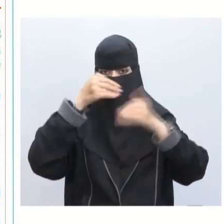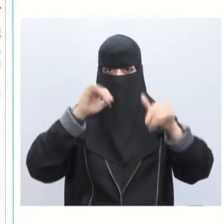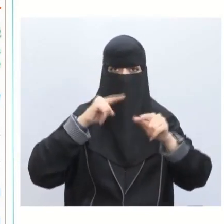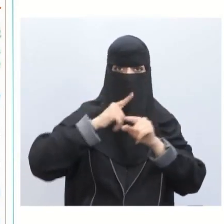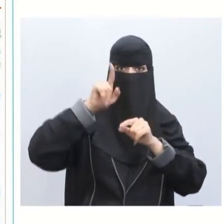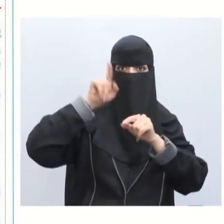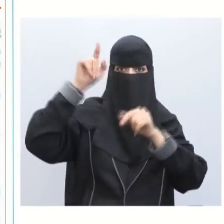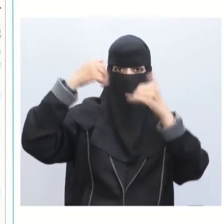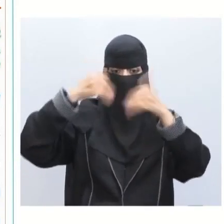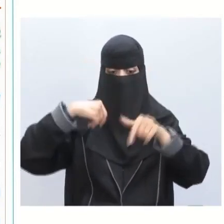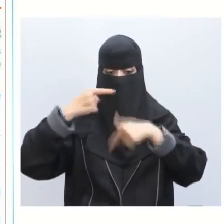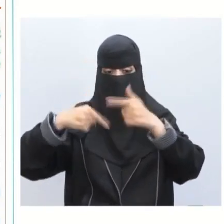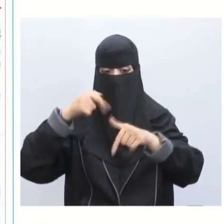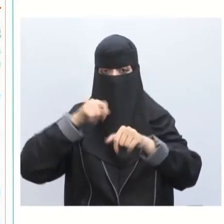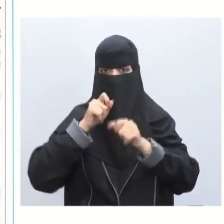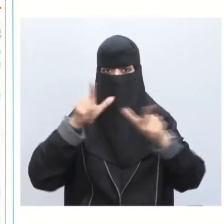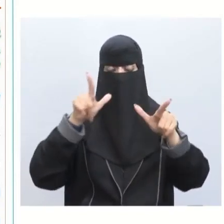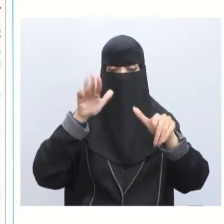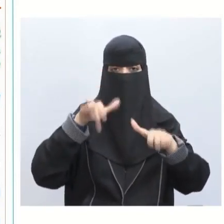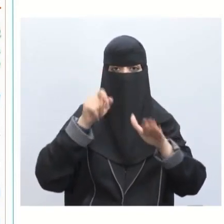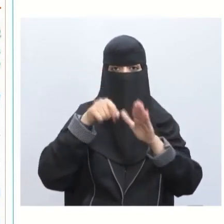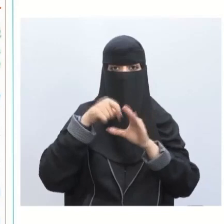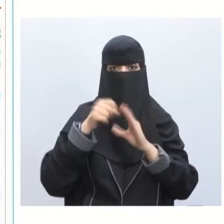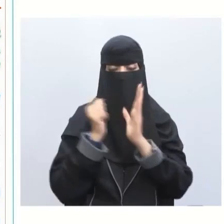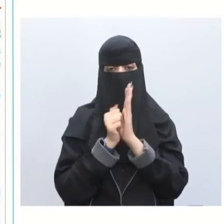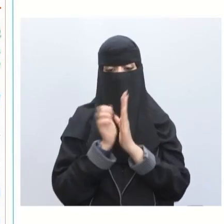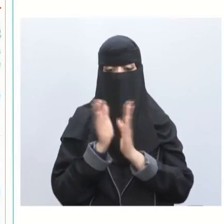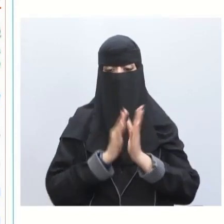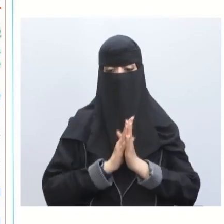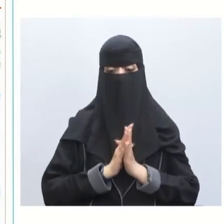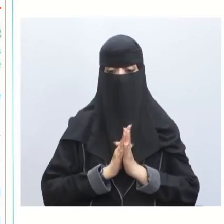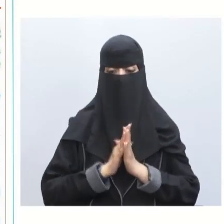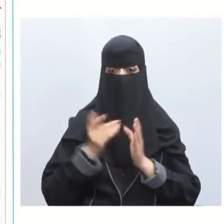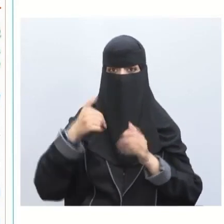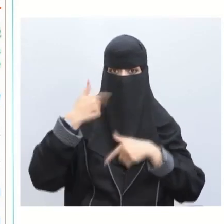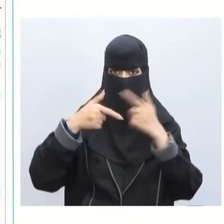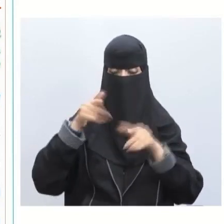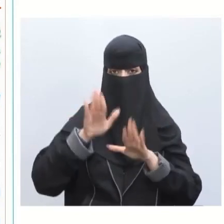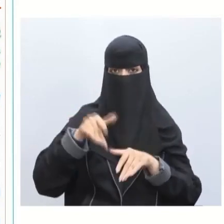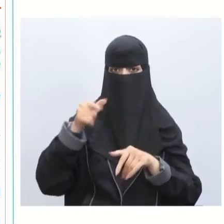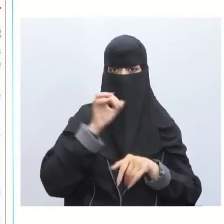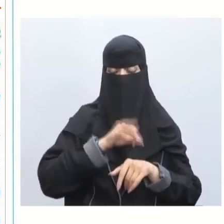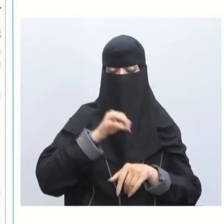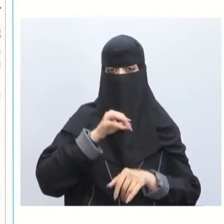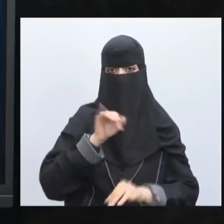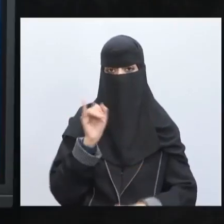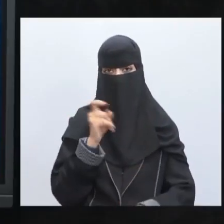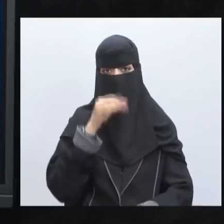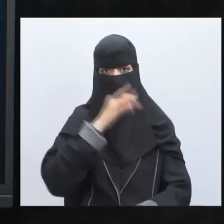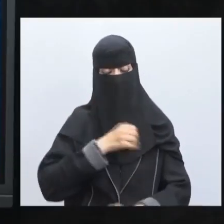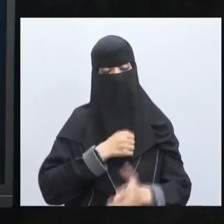يتبع الله عورته يفضحه في بيته بالرغم بالرغم من الفوائد